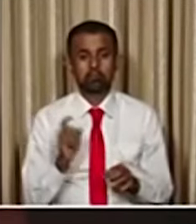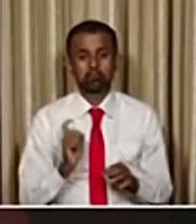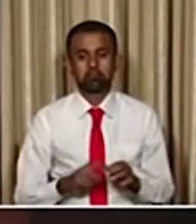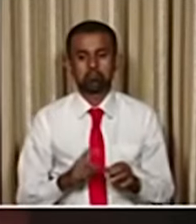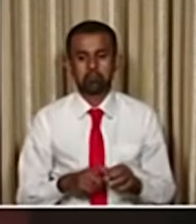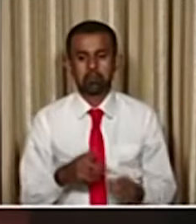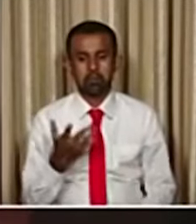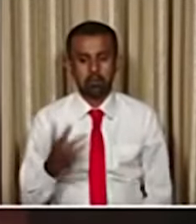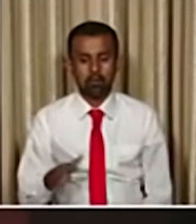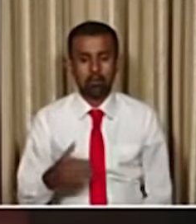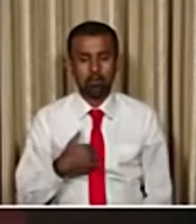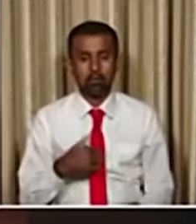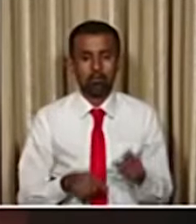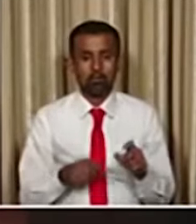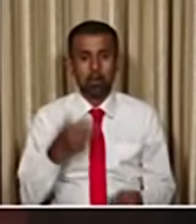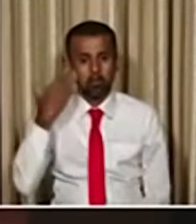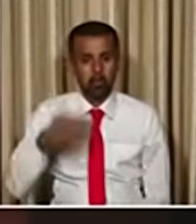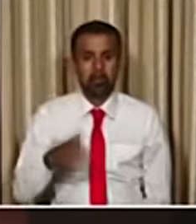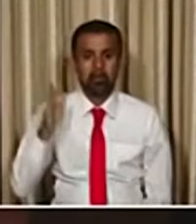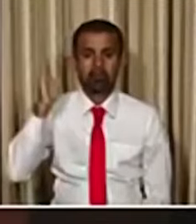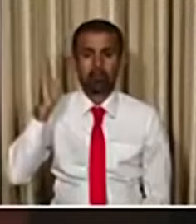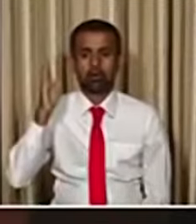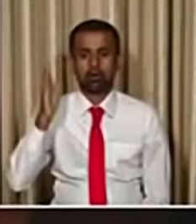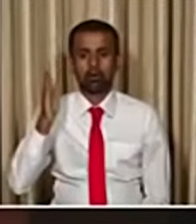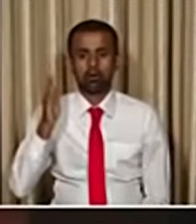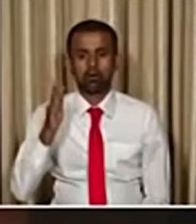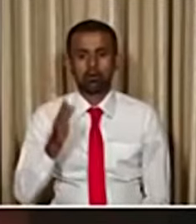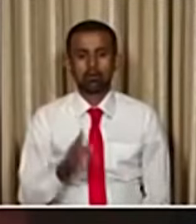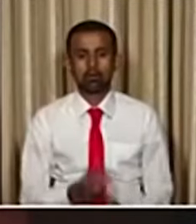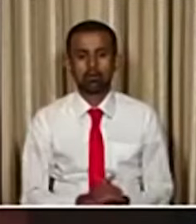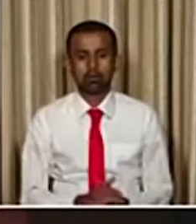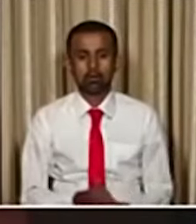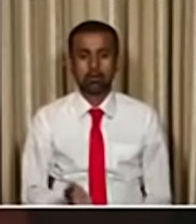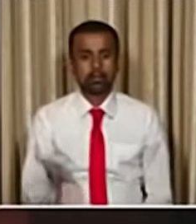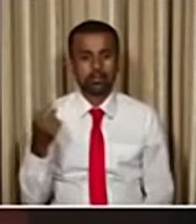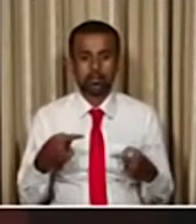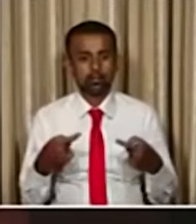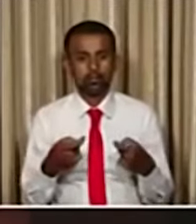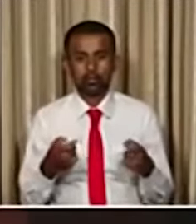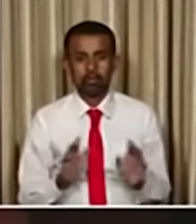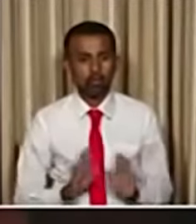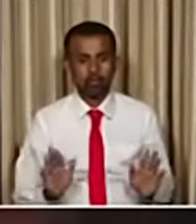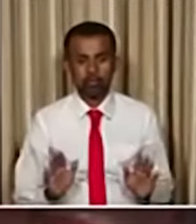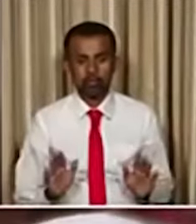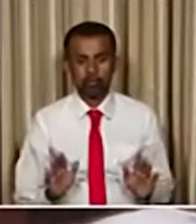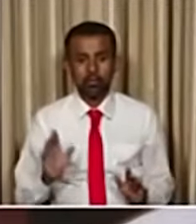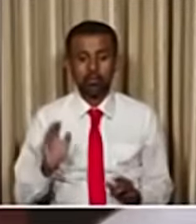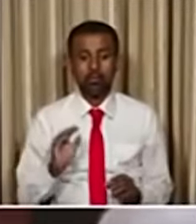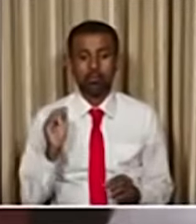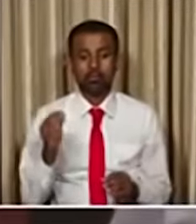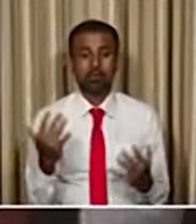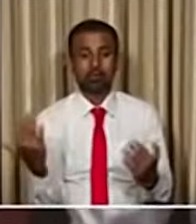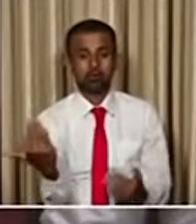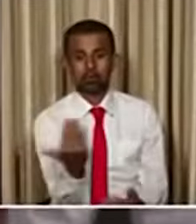බවට පත් වෙලා අපේ මිනිස්සු මැරෙනවා. නොගිය රස්සාවකට ගියේ යුද්ධ කරන්න නෙවෙයි. දැන් ඒගොල්ලෝ ගදාලා ෆ්‍රන්ට් ලයින්